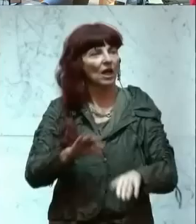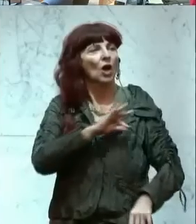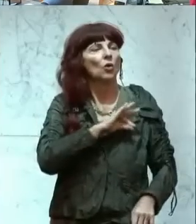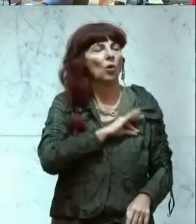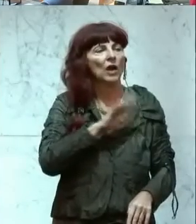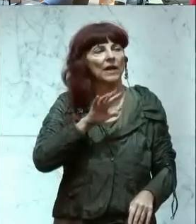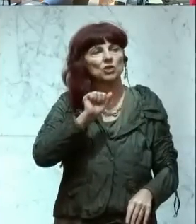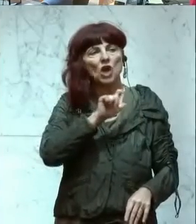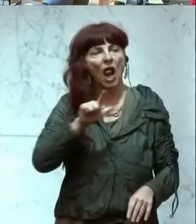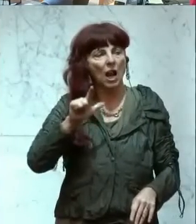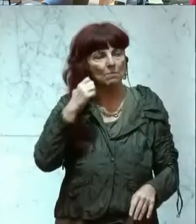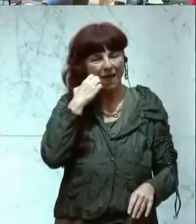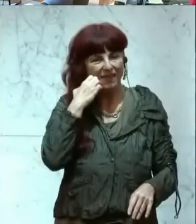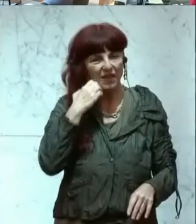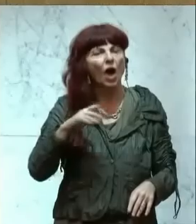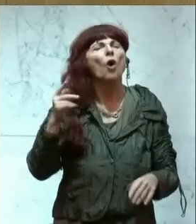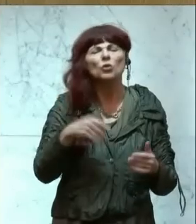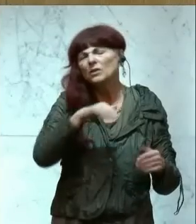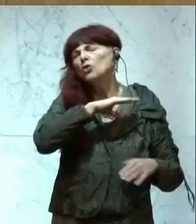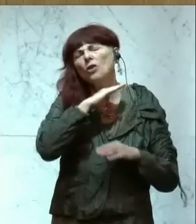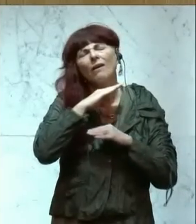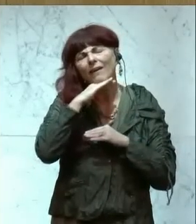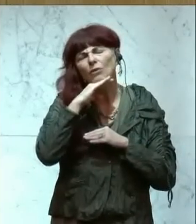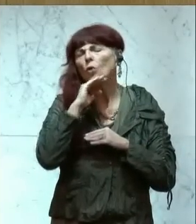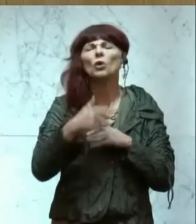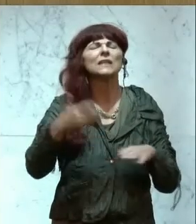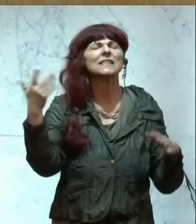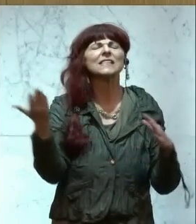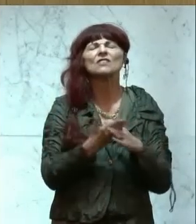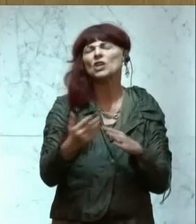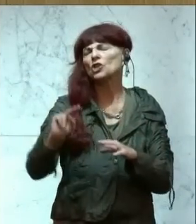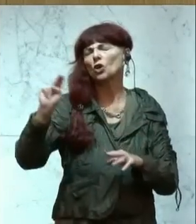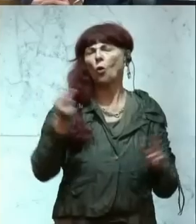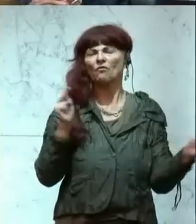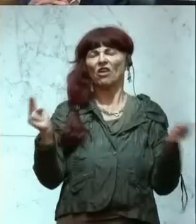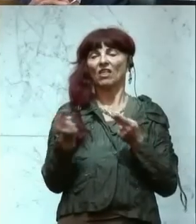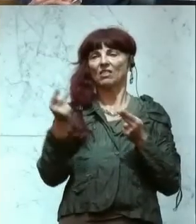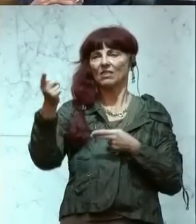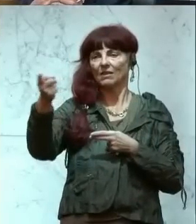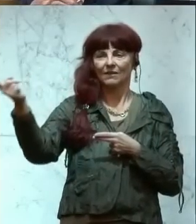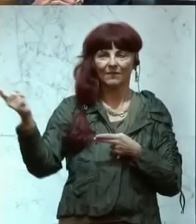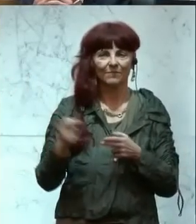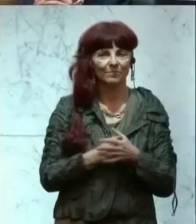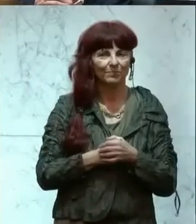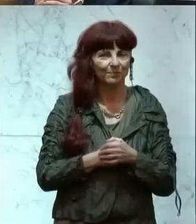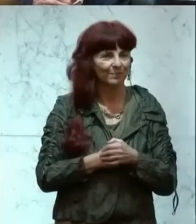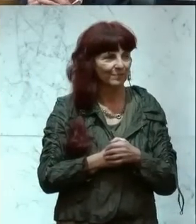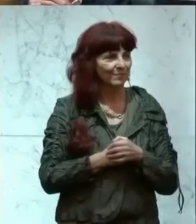Und hören Sie auf mit diesem blöden Dazwischenrufen. Beschäftigen Sie sich doch einmal mit der Materie.